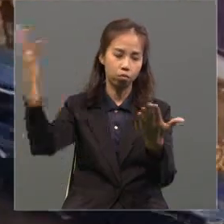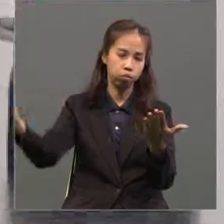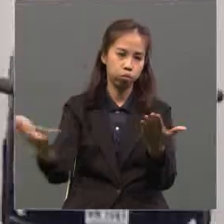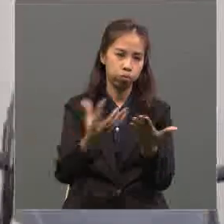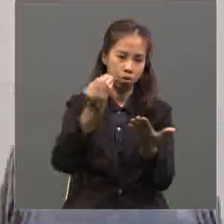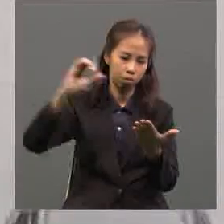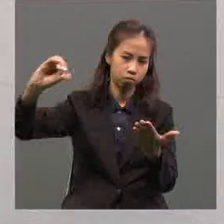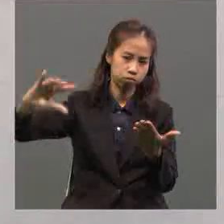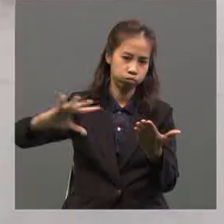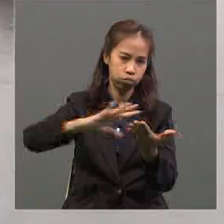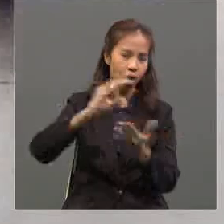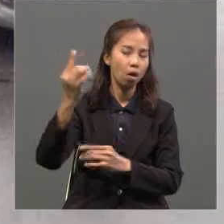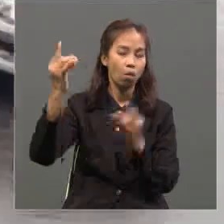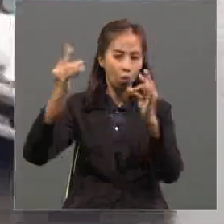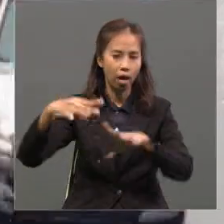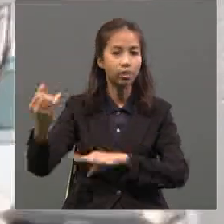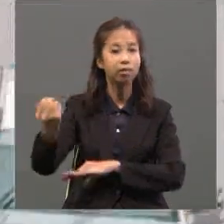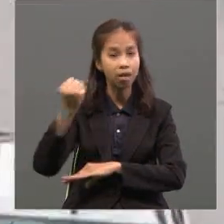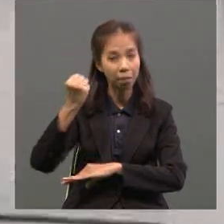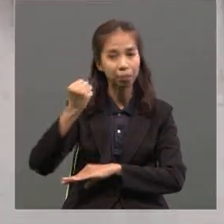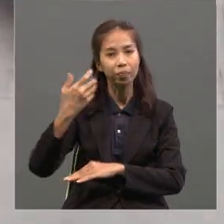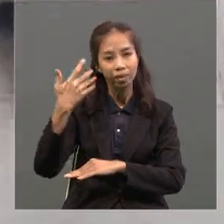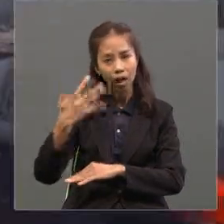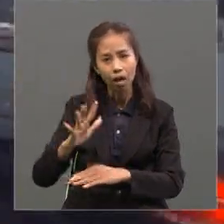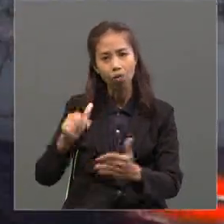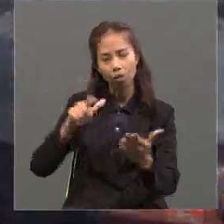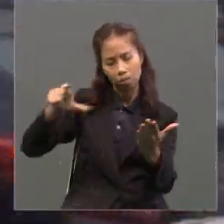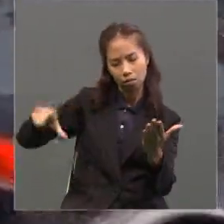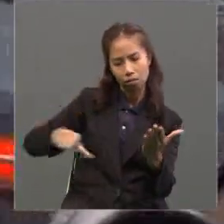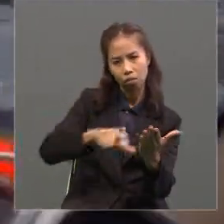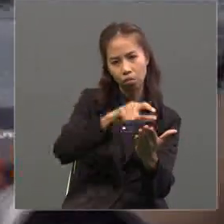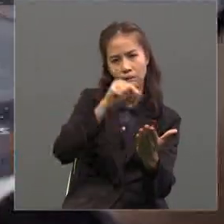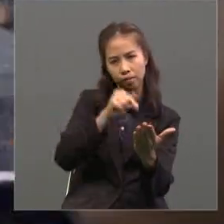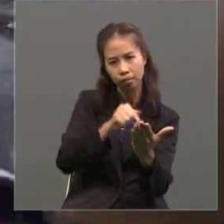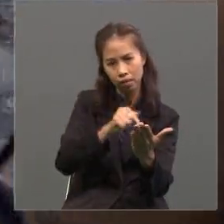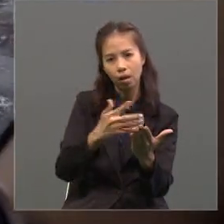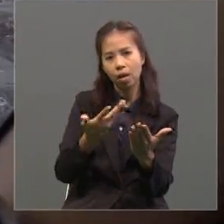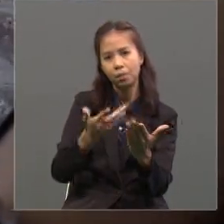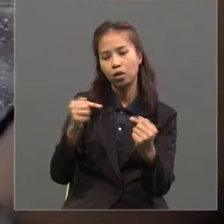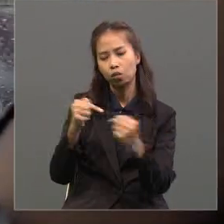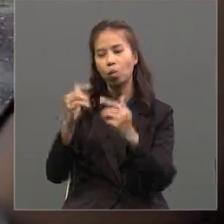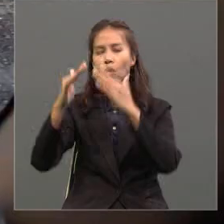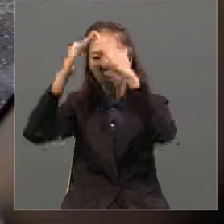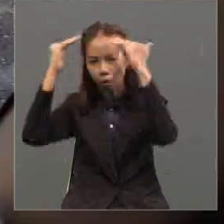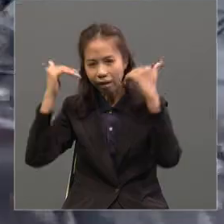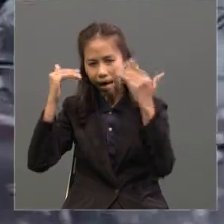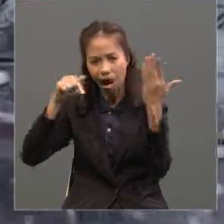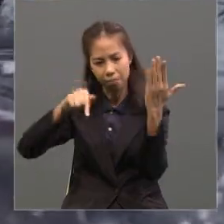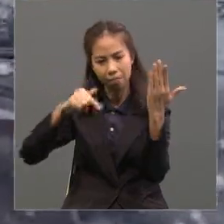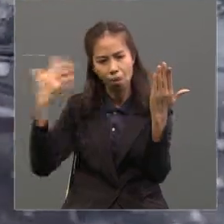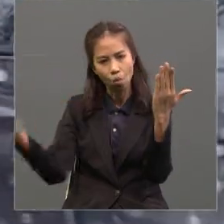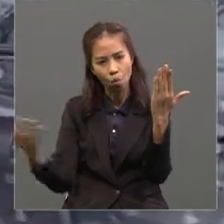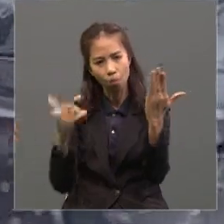จะมีกำลังแรงขึ้นในขณะที่เป็นช่วงที่หย่อมความกดอากาศต่ำปกคลุมบริเวณประเทศเวียดนามตอนบนแล้วก็อ่าวตังเกี๋ย